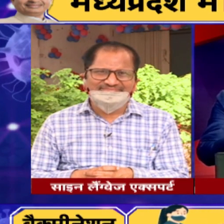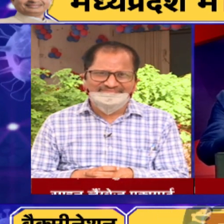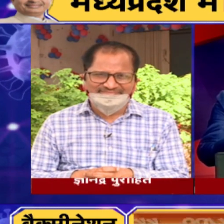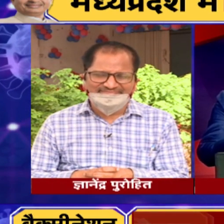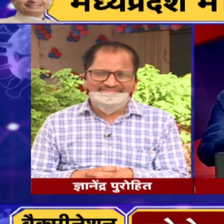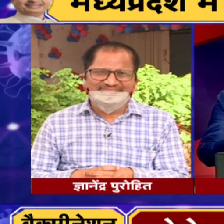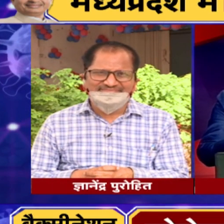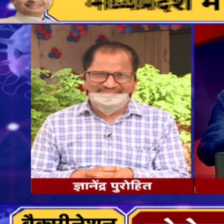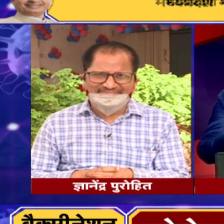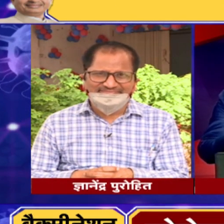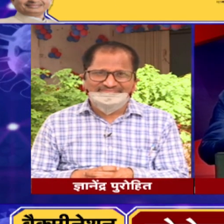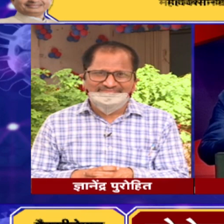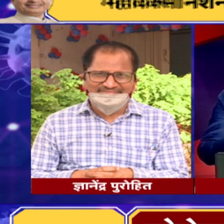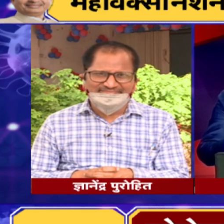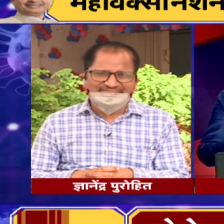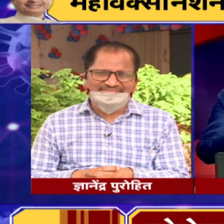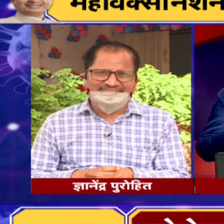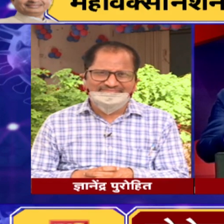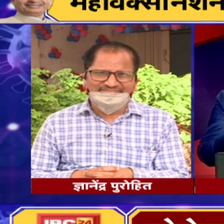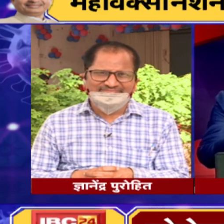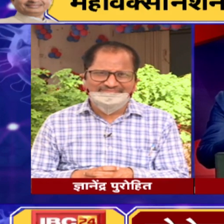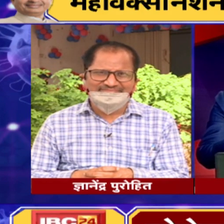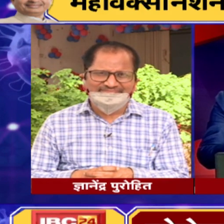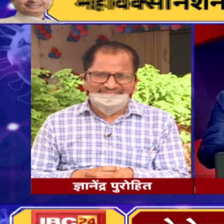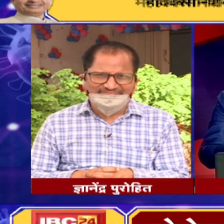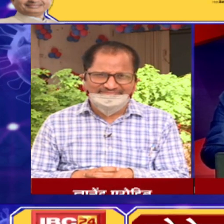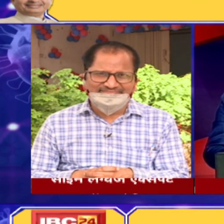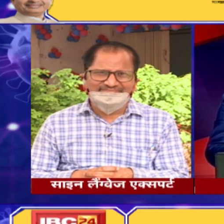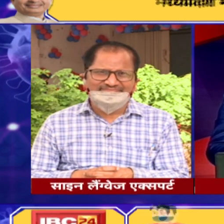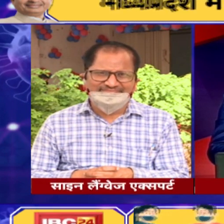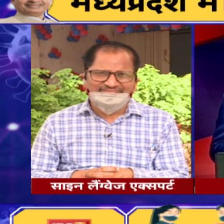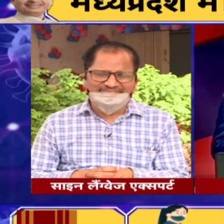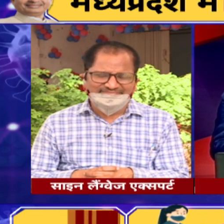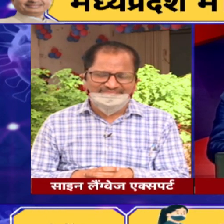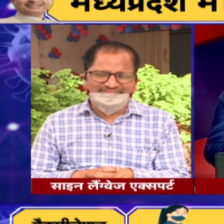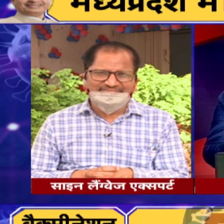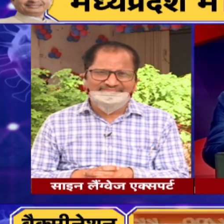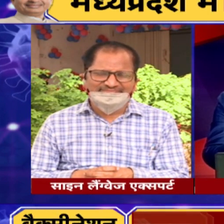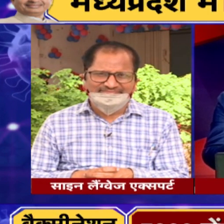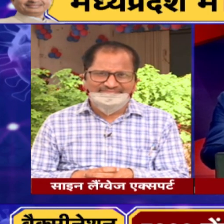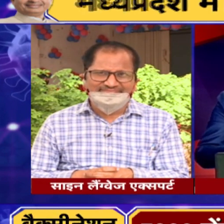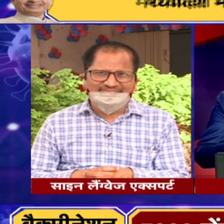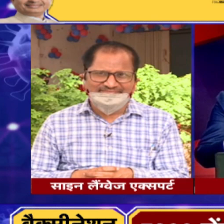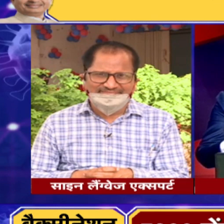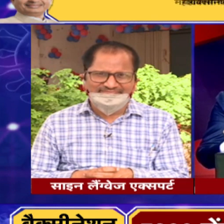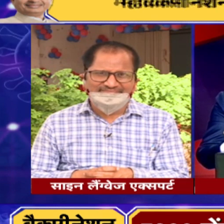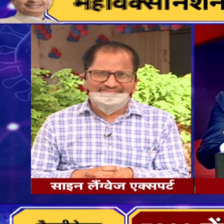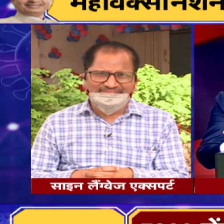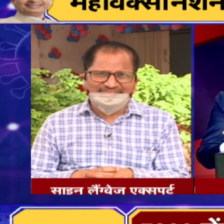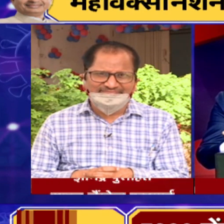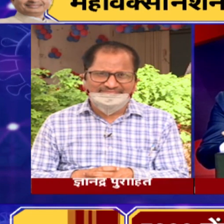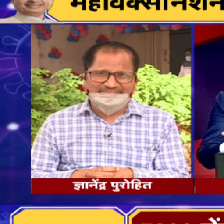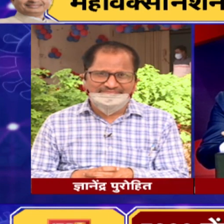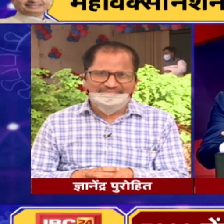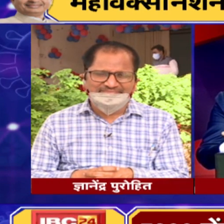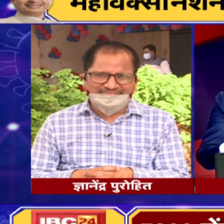कि वैक्सीनेशन को लेकर आपकी तरफ से और क्या प्रयास किए गए, या क्या एक एक्स्ट्रा क्वालिटी जो